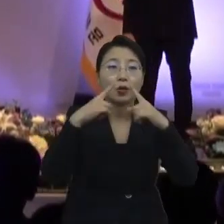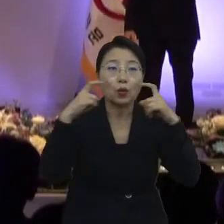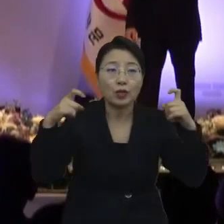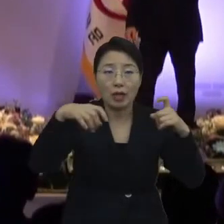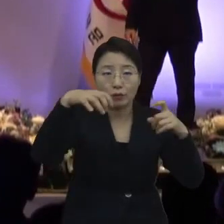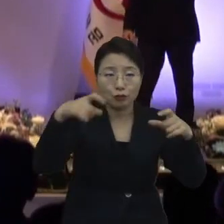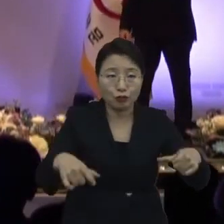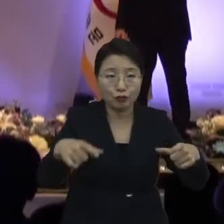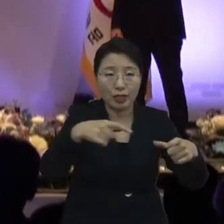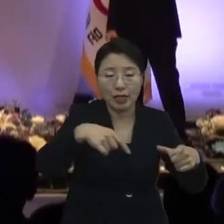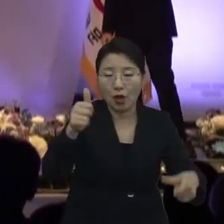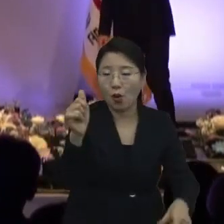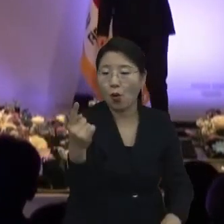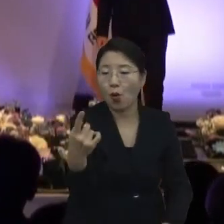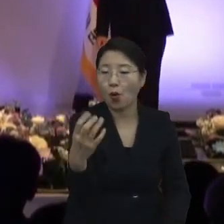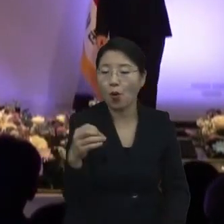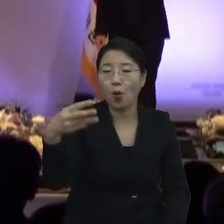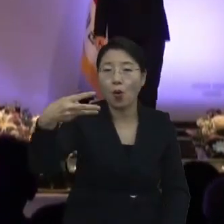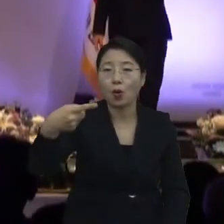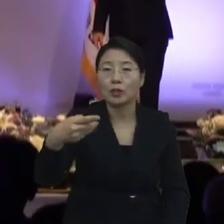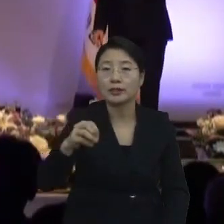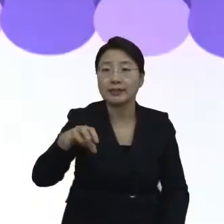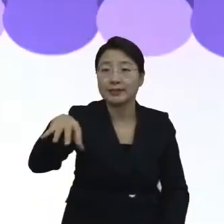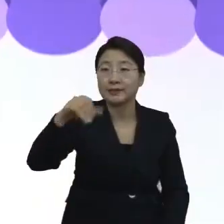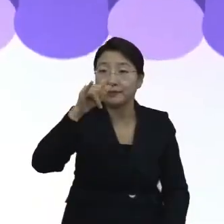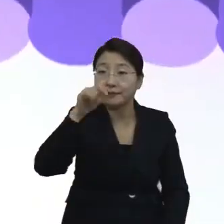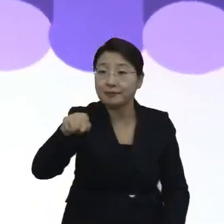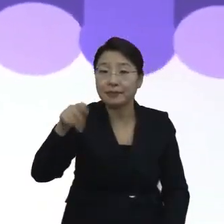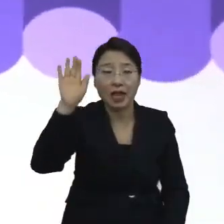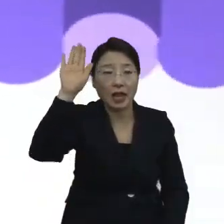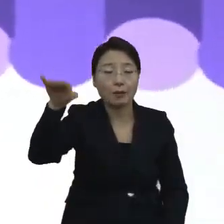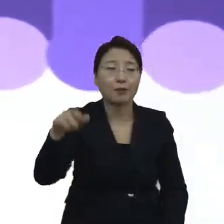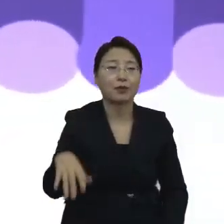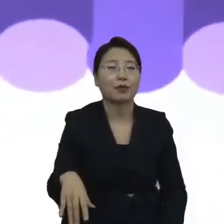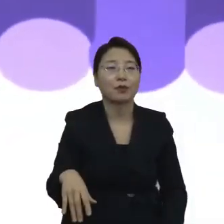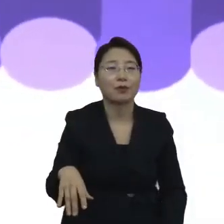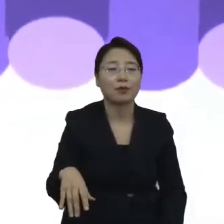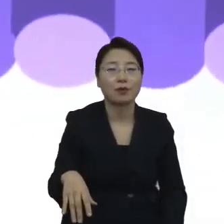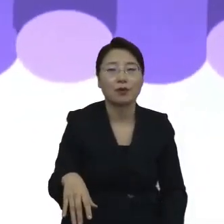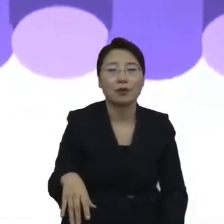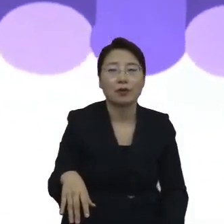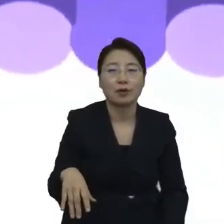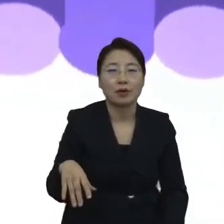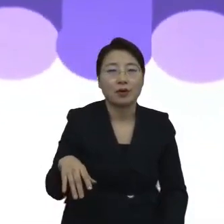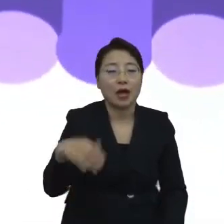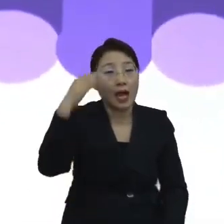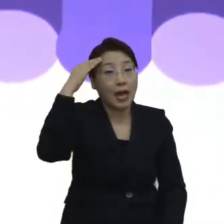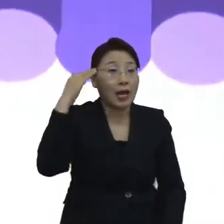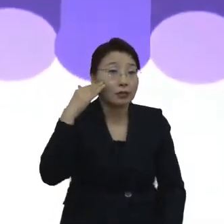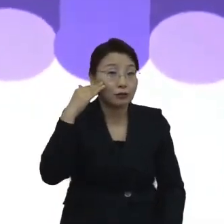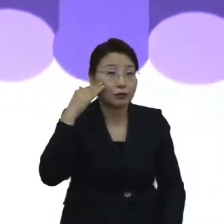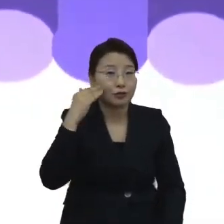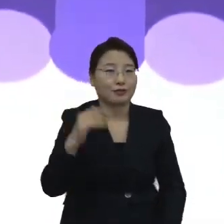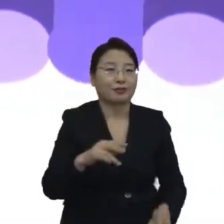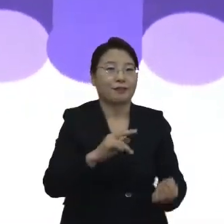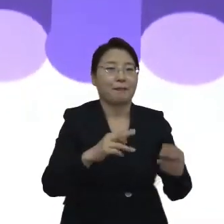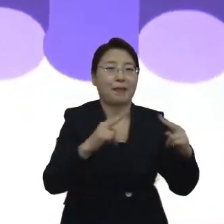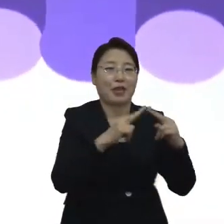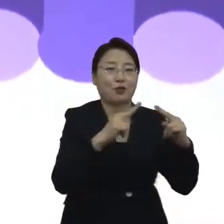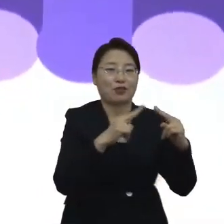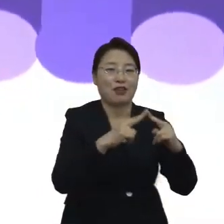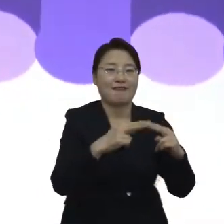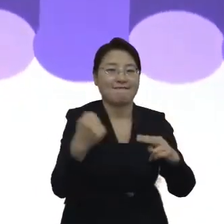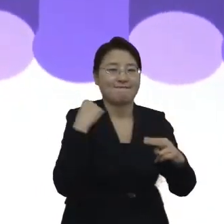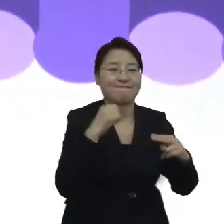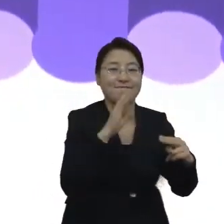있죠. 여기가 이제 우리나라를 앞으로 미래에 이끌어갈 산업은 바이오라고 그러죠. 지금은 반도체가 아주 그 크게